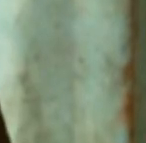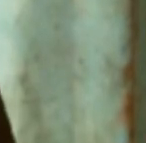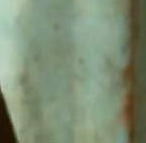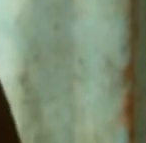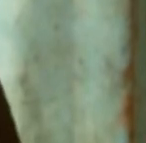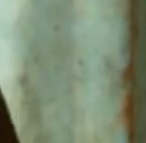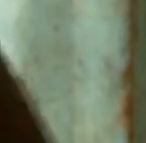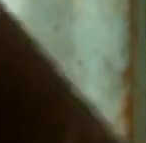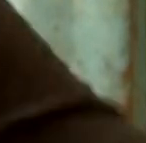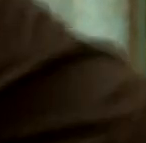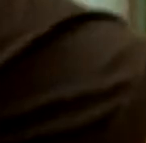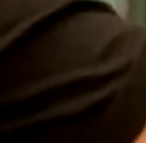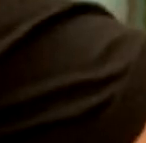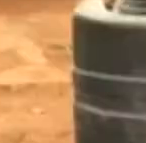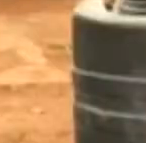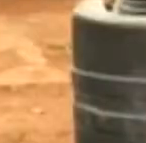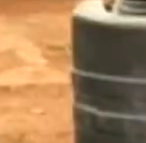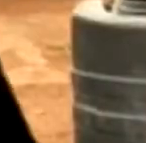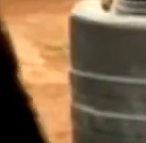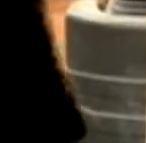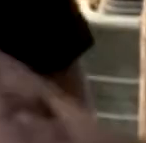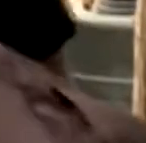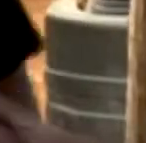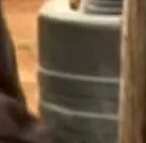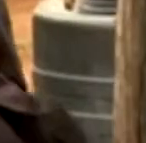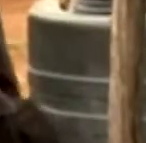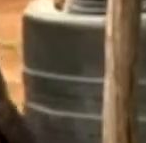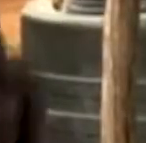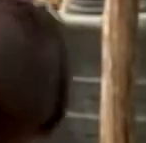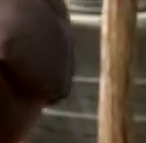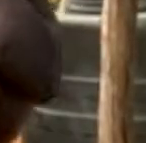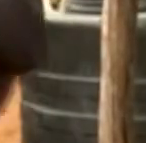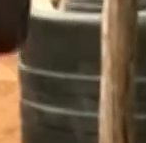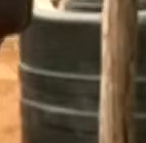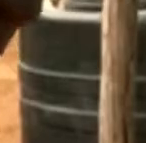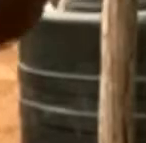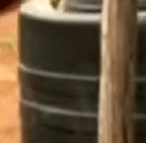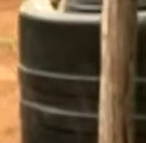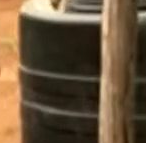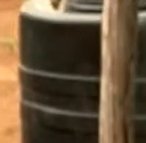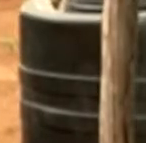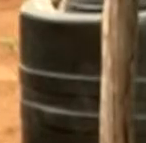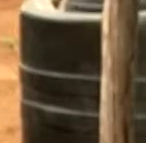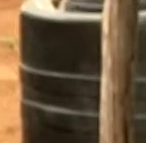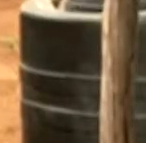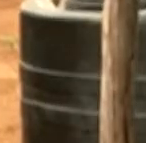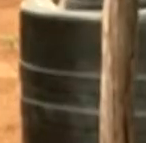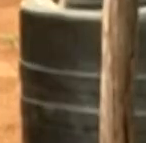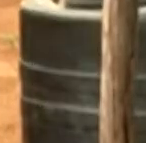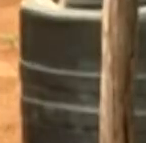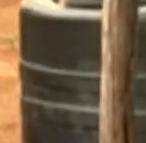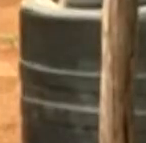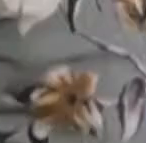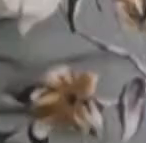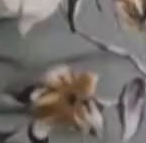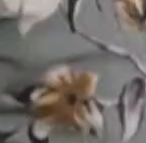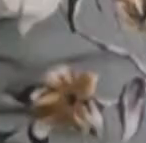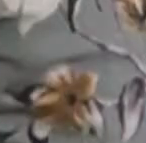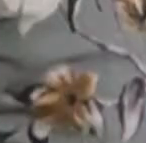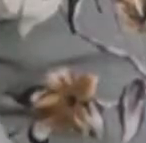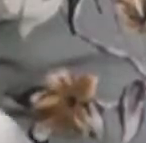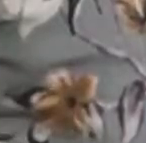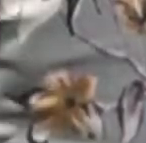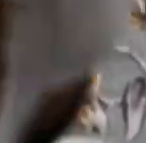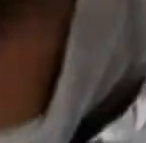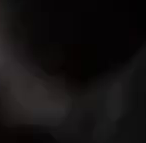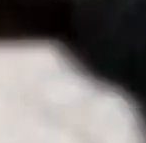nataka uniambia kila kitu uwekele juu ya meza, kinaga ubaga. Habari yako mama. Mimi si mama yako. Kazi yako mchino